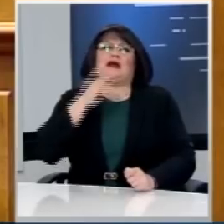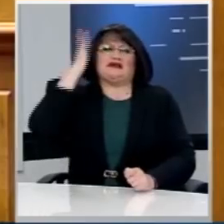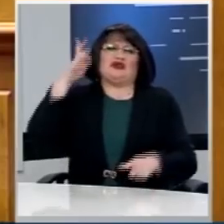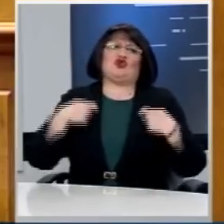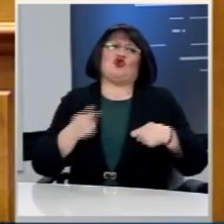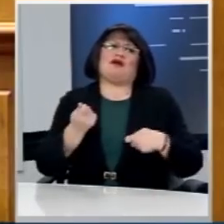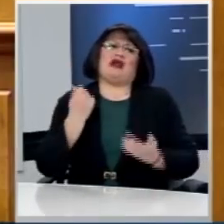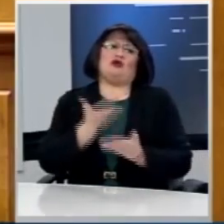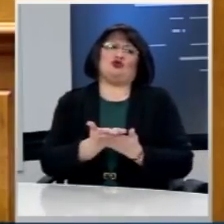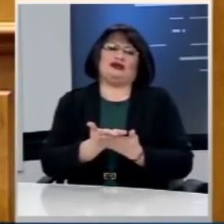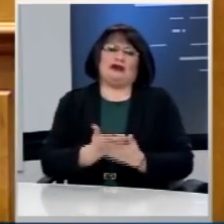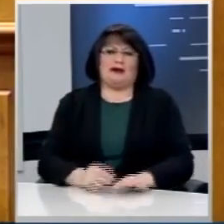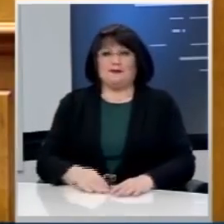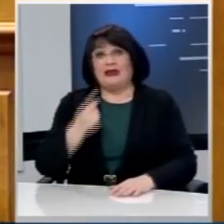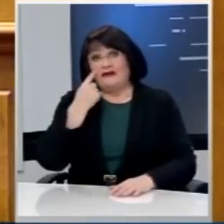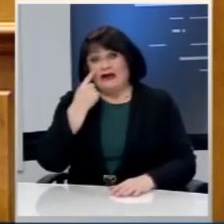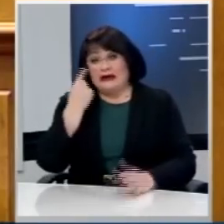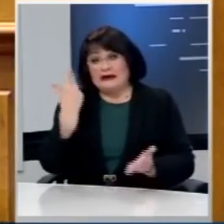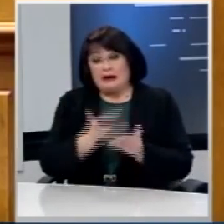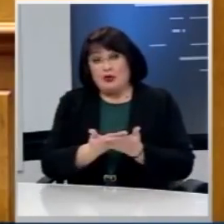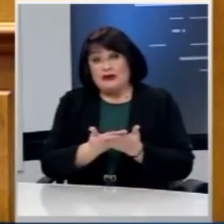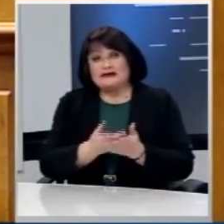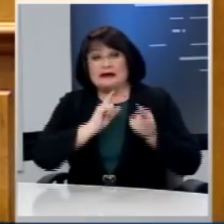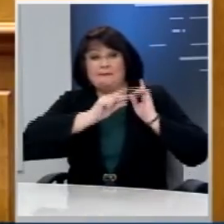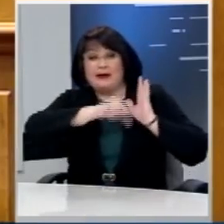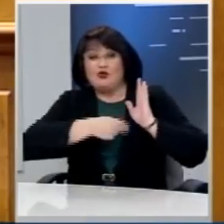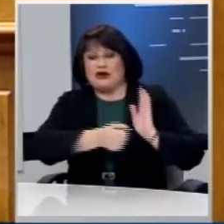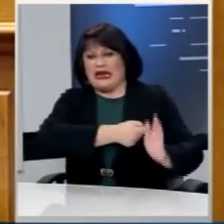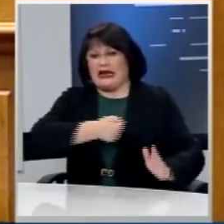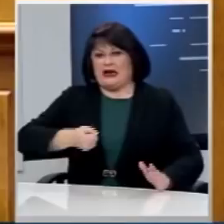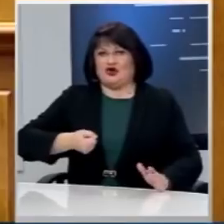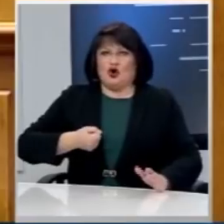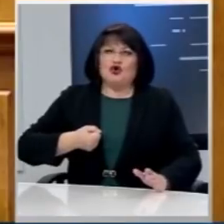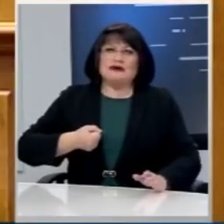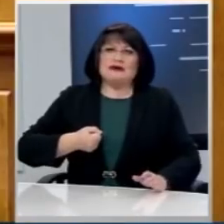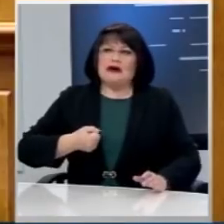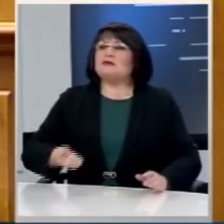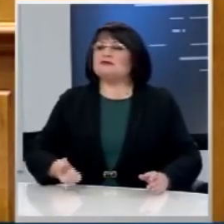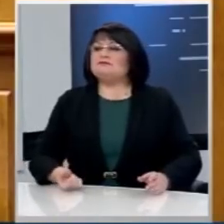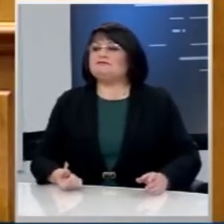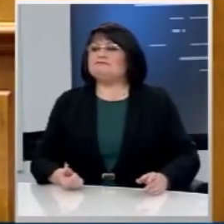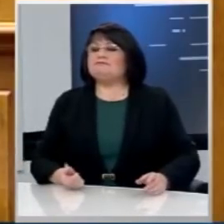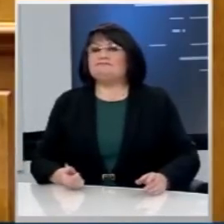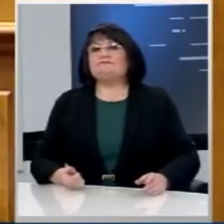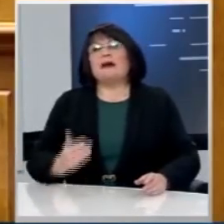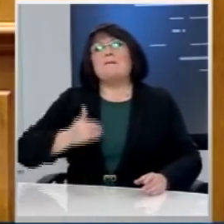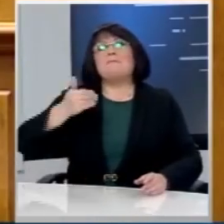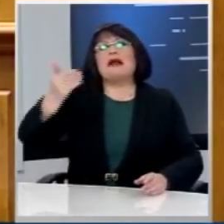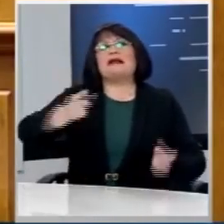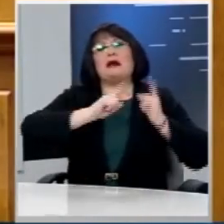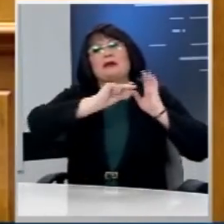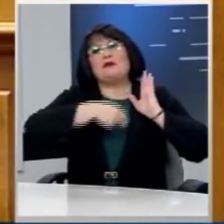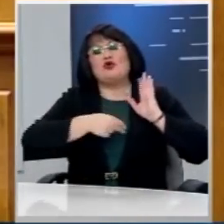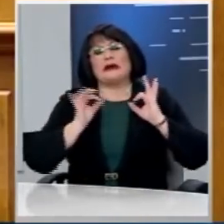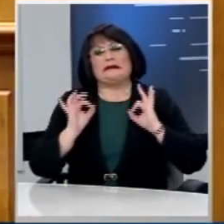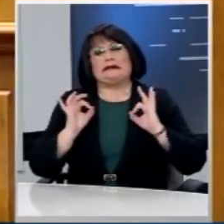μεγάλο κεφάλαιο. Αποδεικνύεται πως η μνημονιακή λιτότητα δίνει τη σκυτάλη στη μεταμνημονιακή